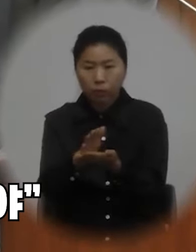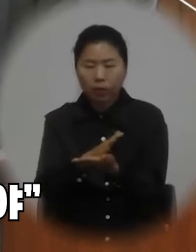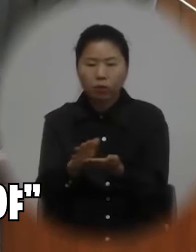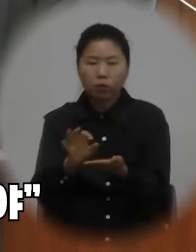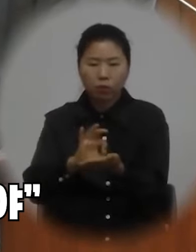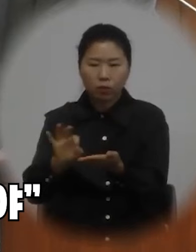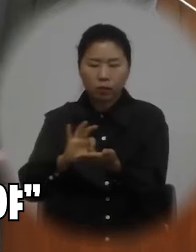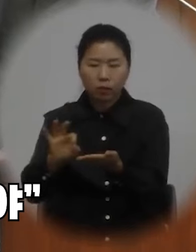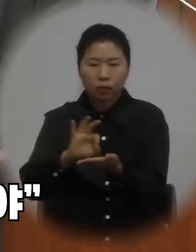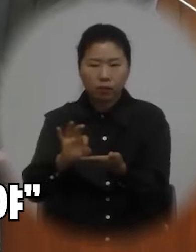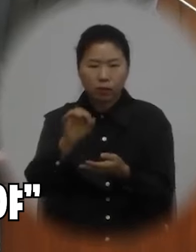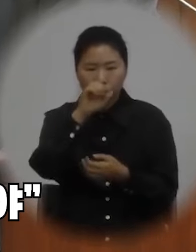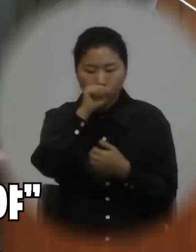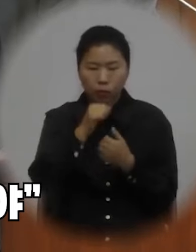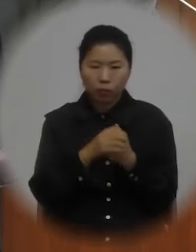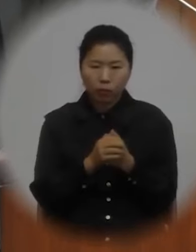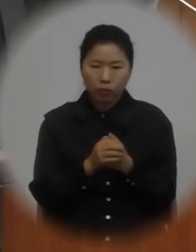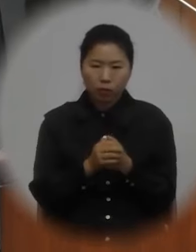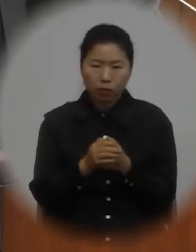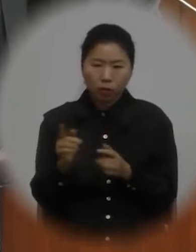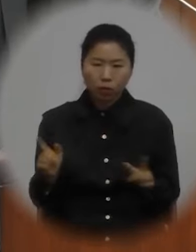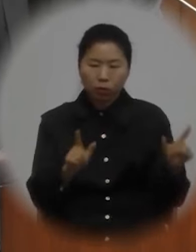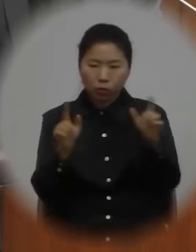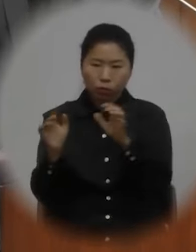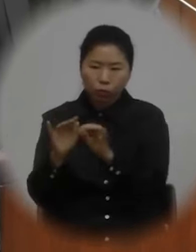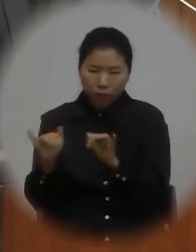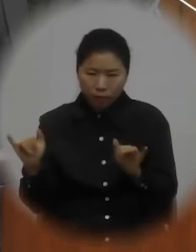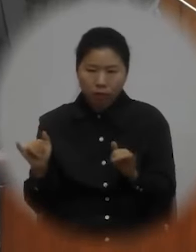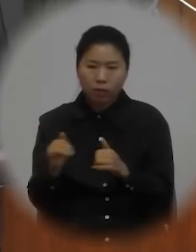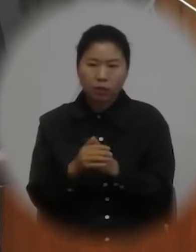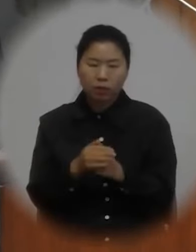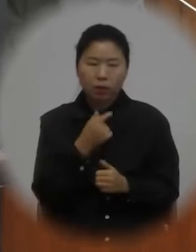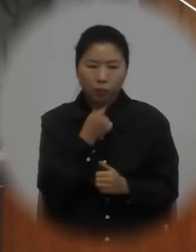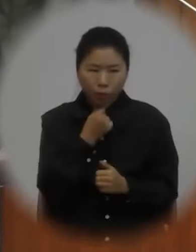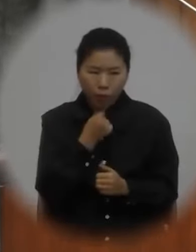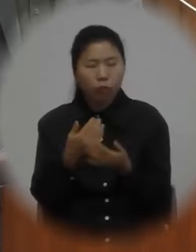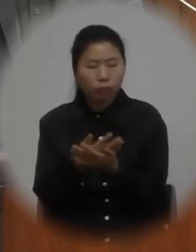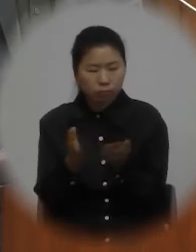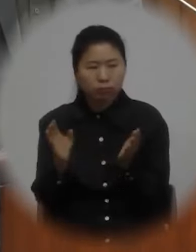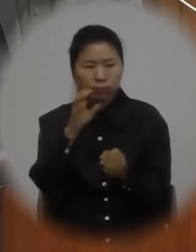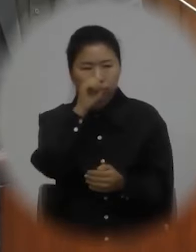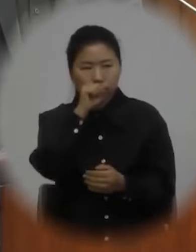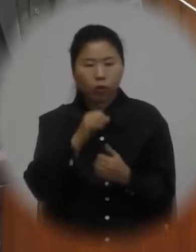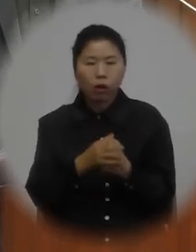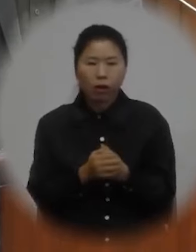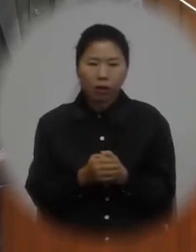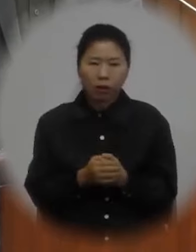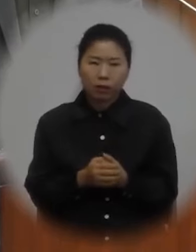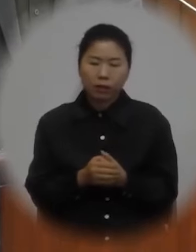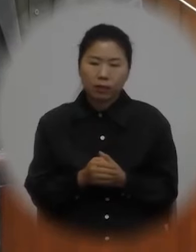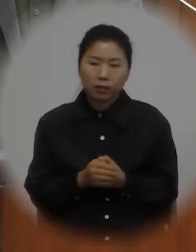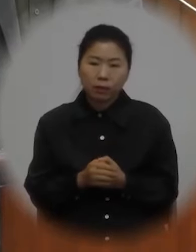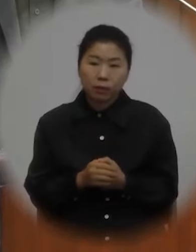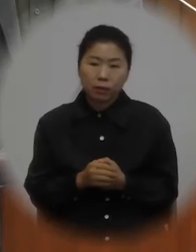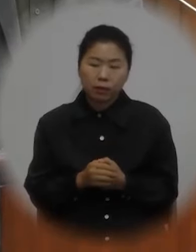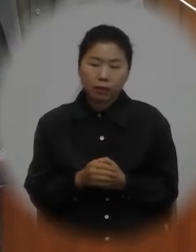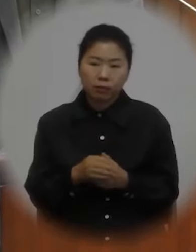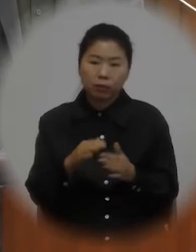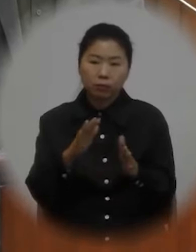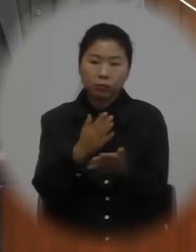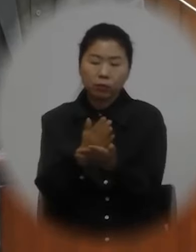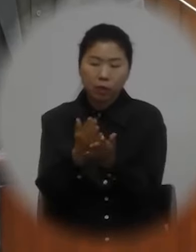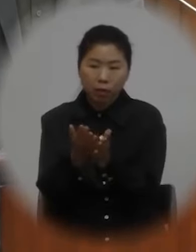확산하고. 주민들에게 향유하도록 하면 예. 어떻겠느냐라는 아주 좋은 말씀드립니다. 말씀인데요. 근데 그런 부분은 지금 상당히